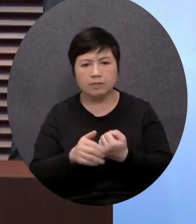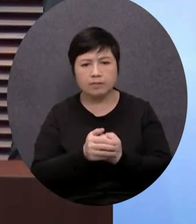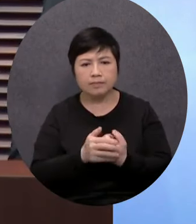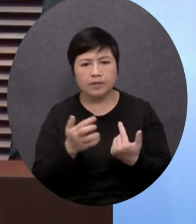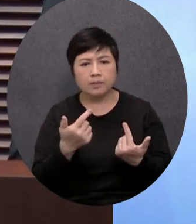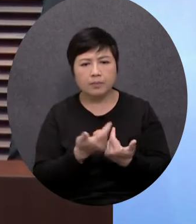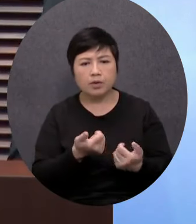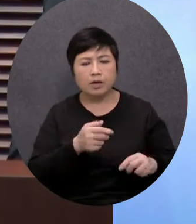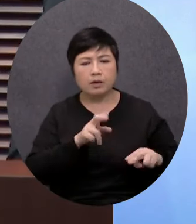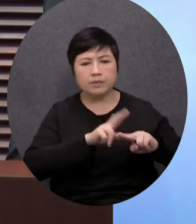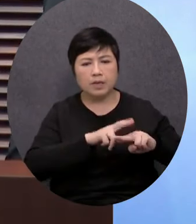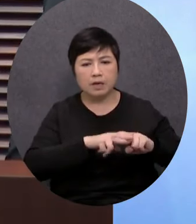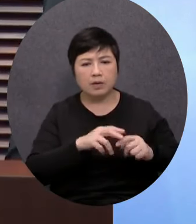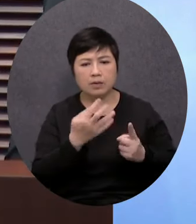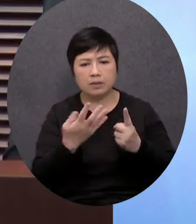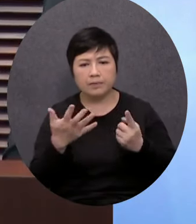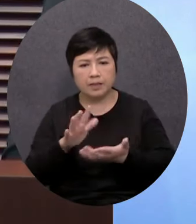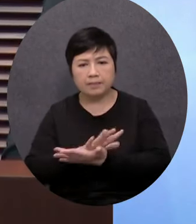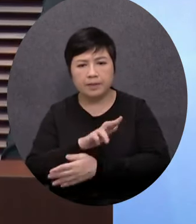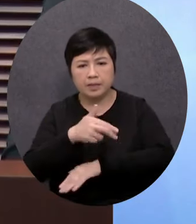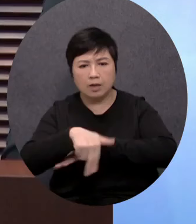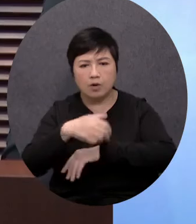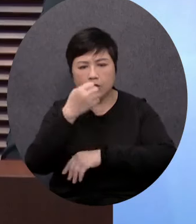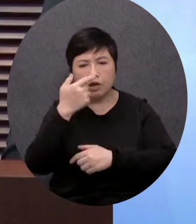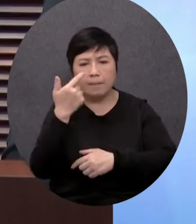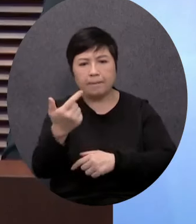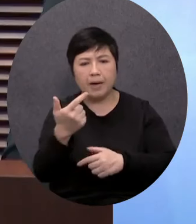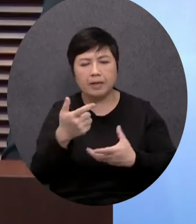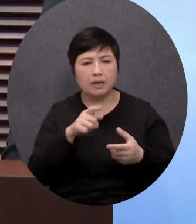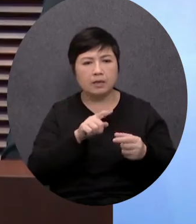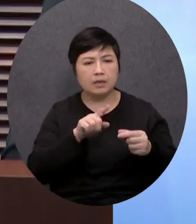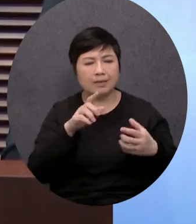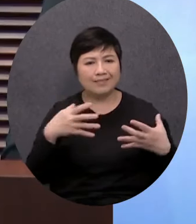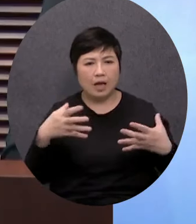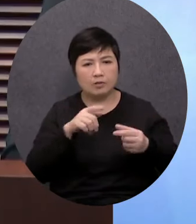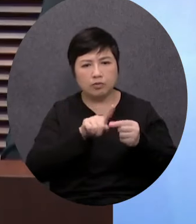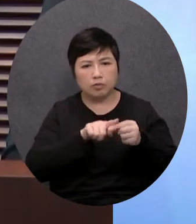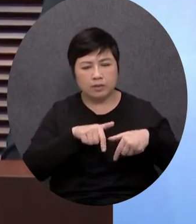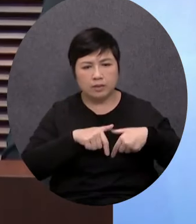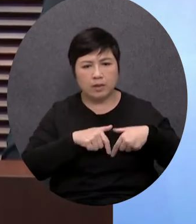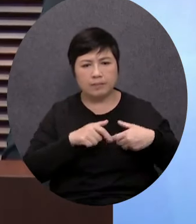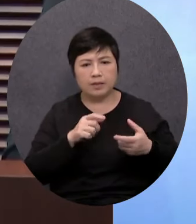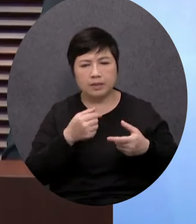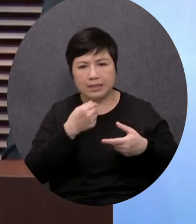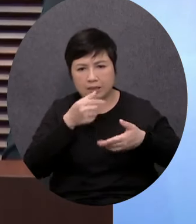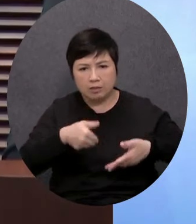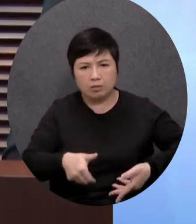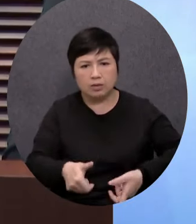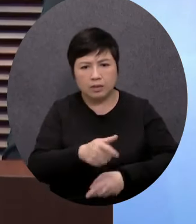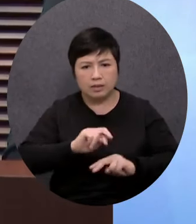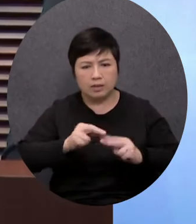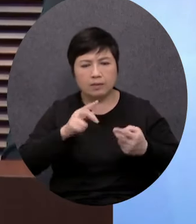配合我哋國家嗰個14/5規劃，香港八大中心嘅發展，一帶一路呢一個